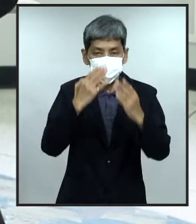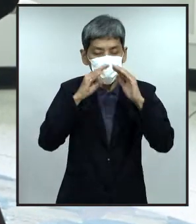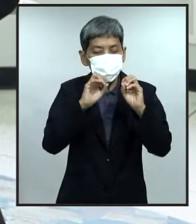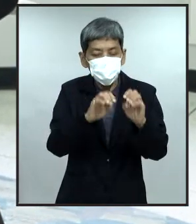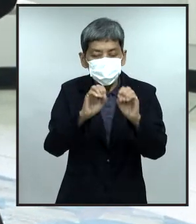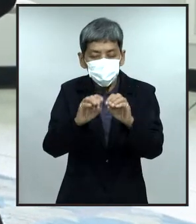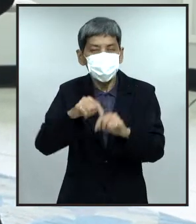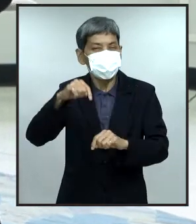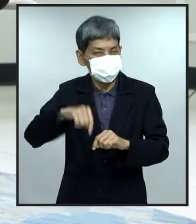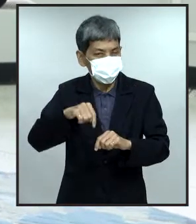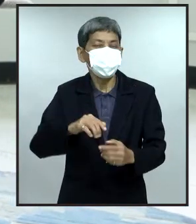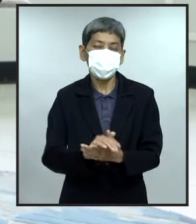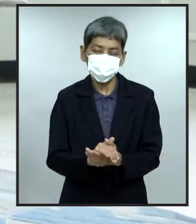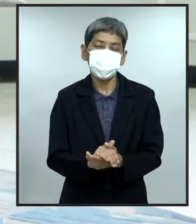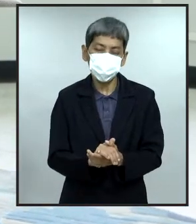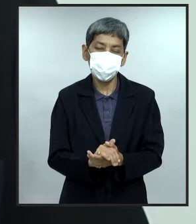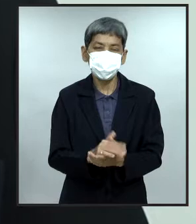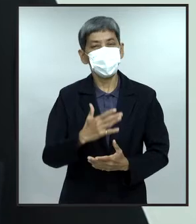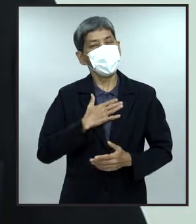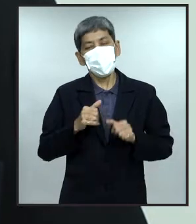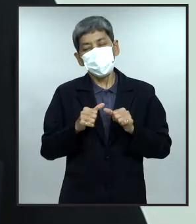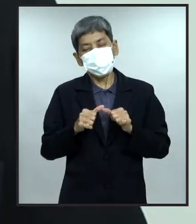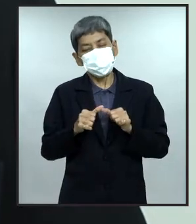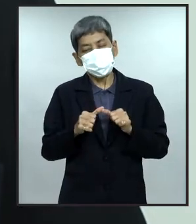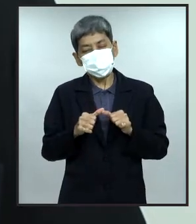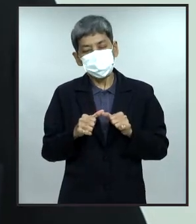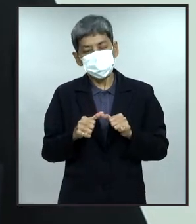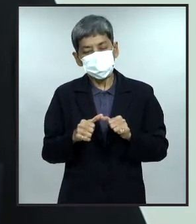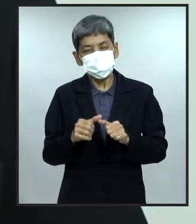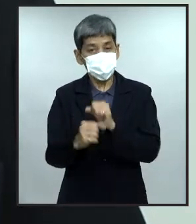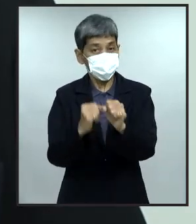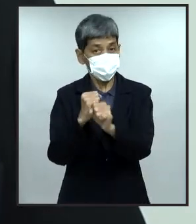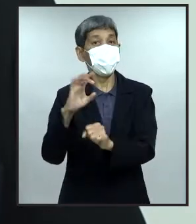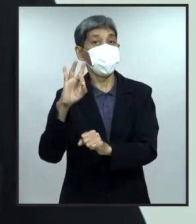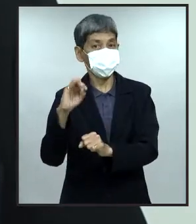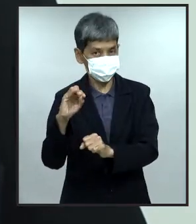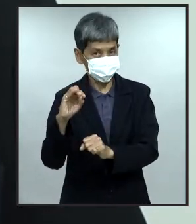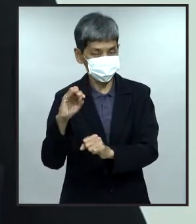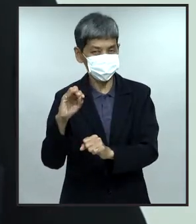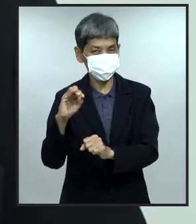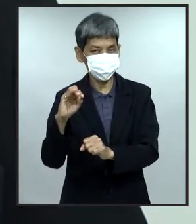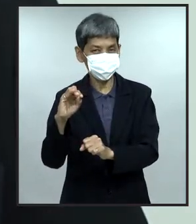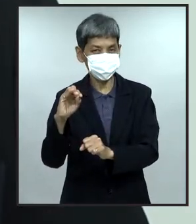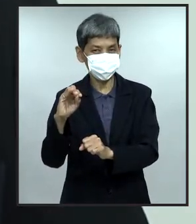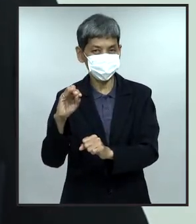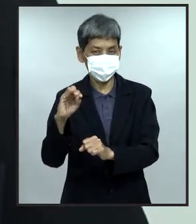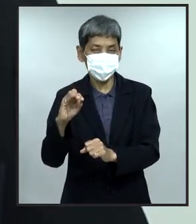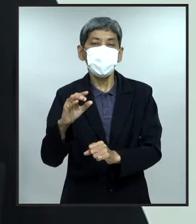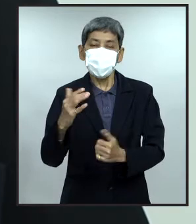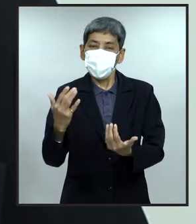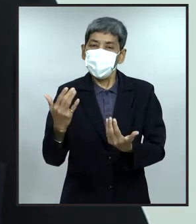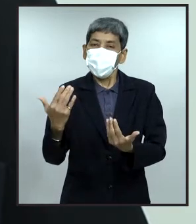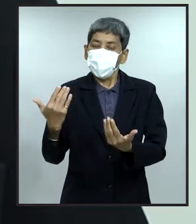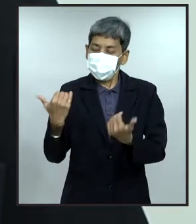สอนคนตาบอดที่นี่มาแล้วก็เราก็อยู่ที่นี่มาตั้ง80ปีแล้วนะครับแล้วก็